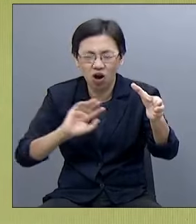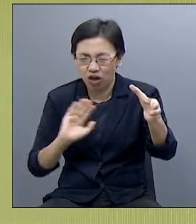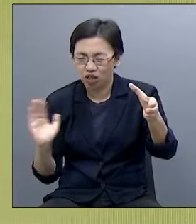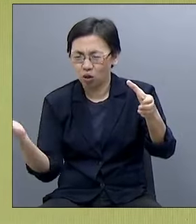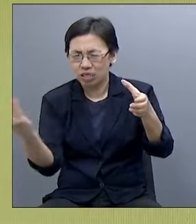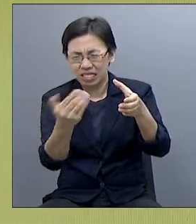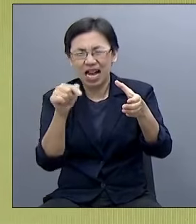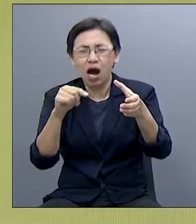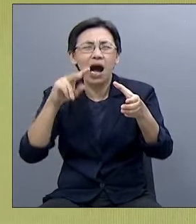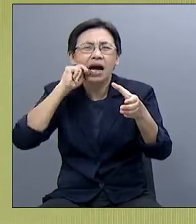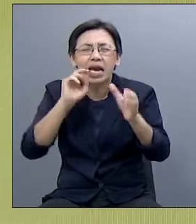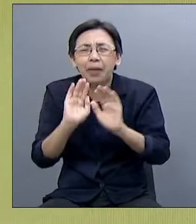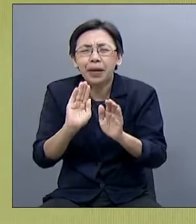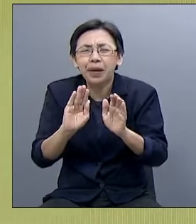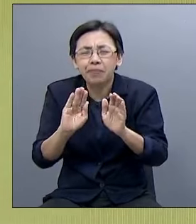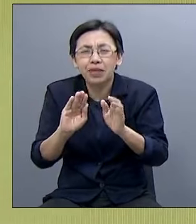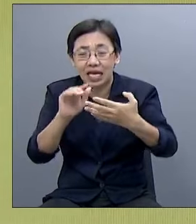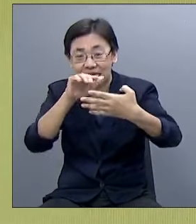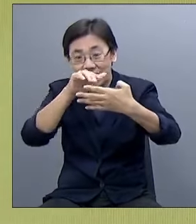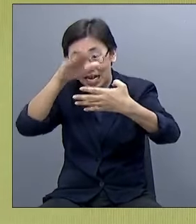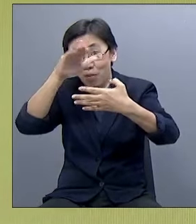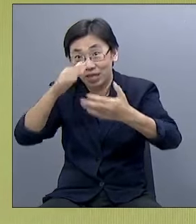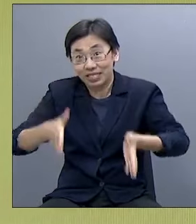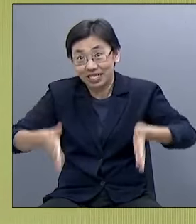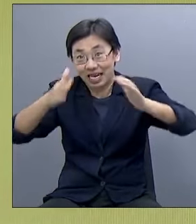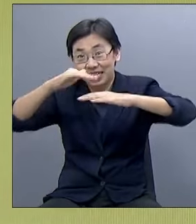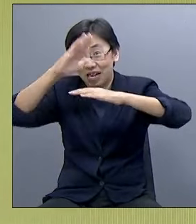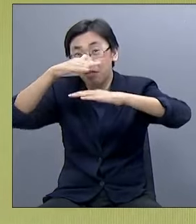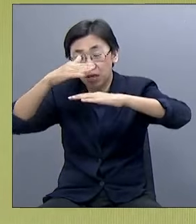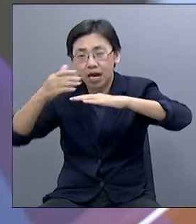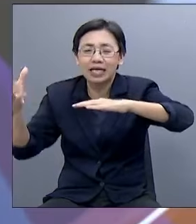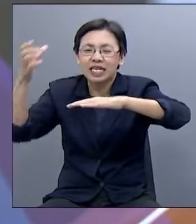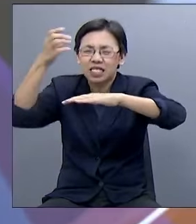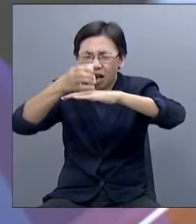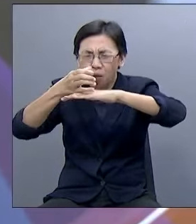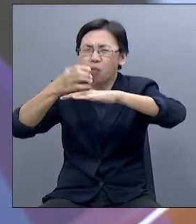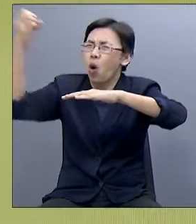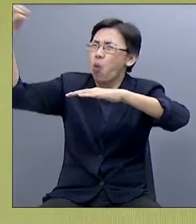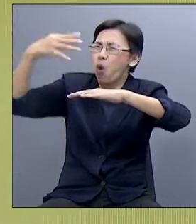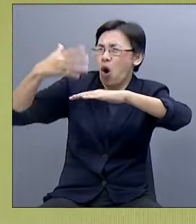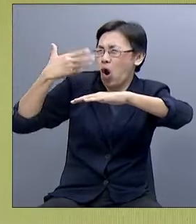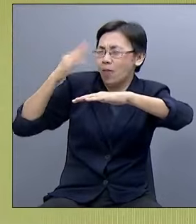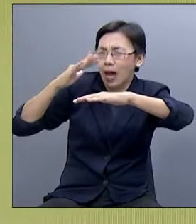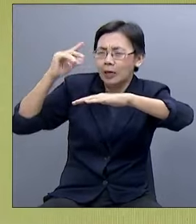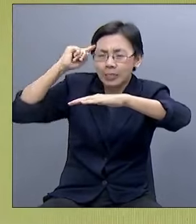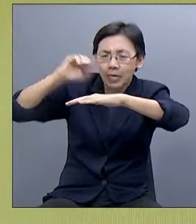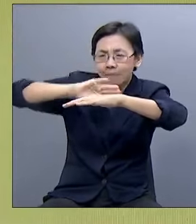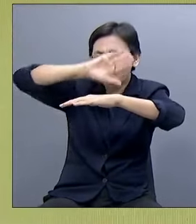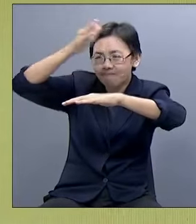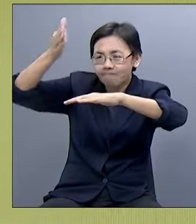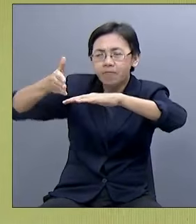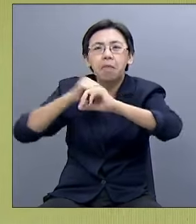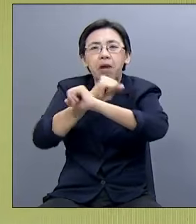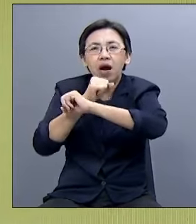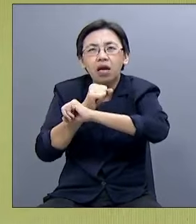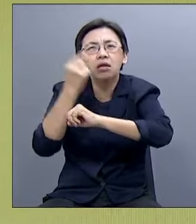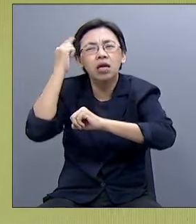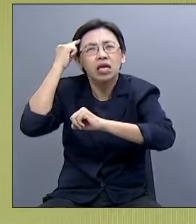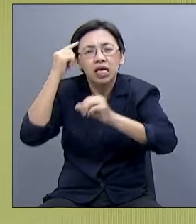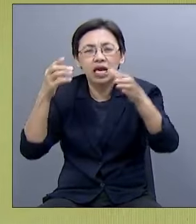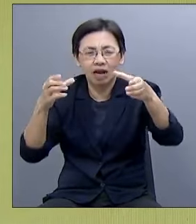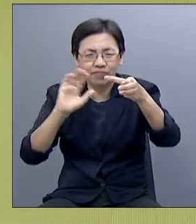งน้ำที่อยู่ชั้นดาดฟ้าอันนี้จริงไม่จ้อจี ้ทำหลังคาเหรอพี่อุ้ย ไม่ทำหลังคาน้องพรีนคือลักษณะทำเป็นวัสดุบุเ